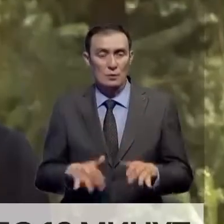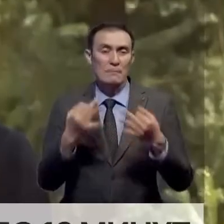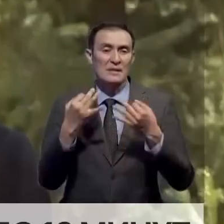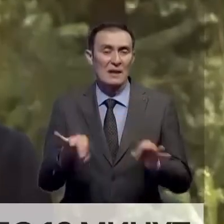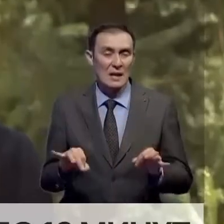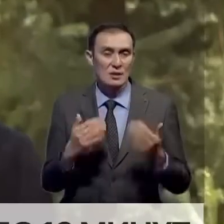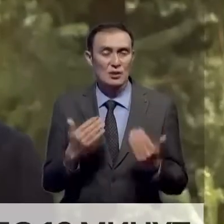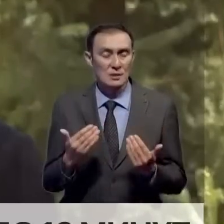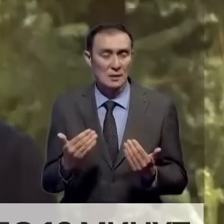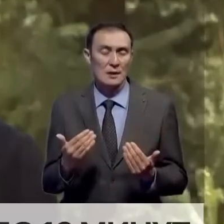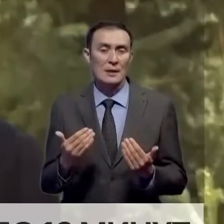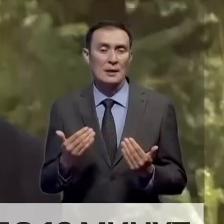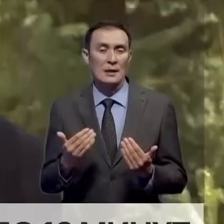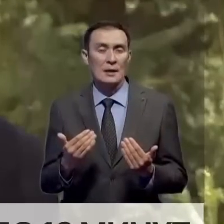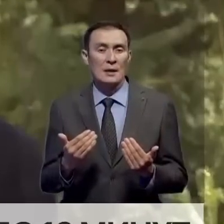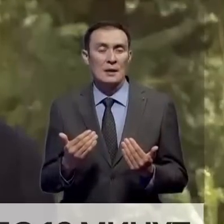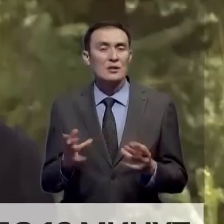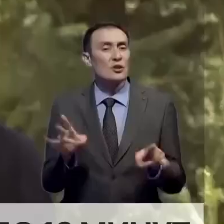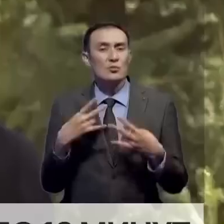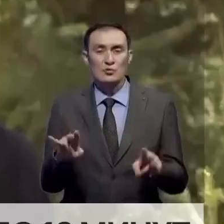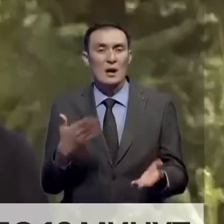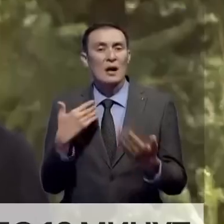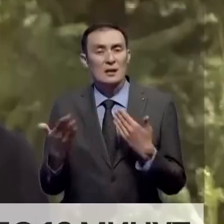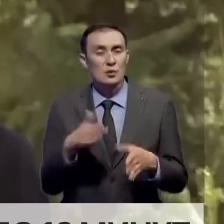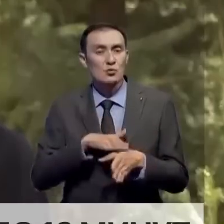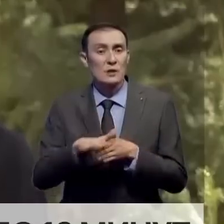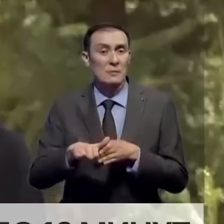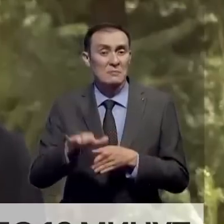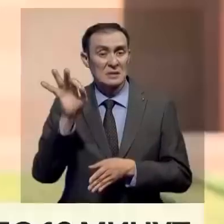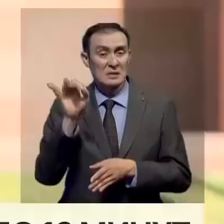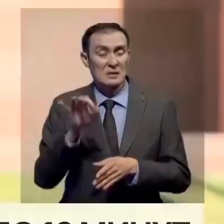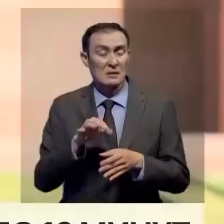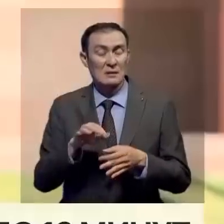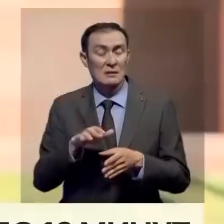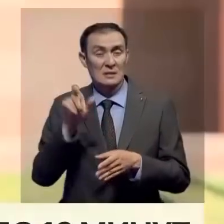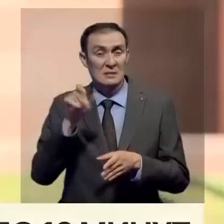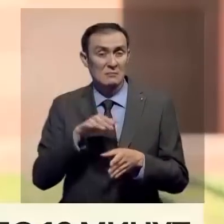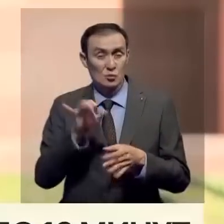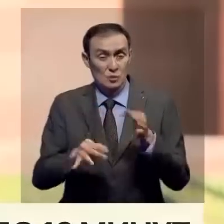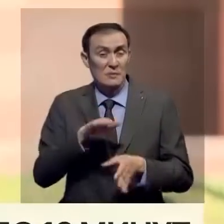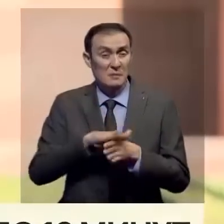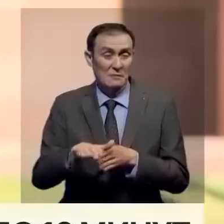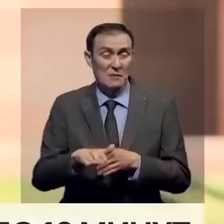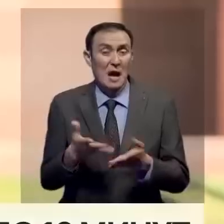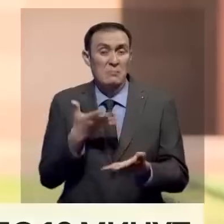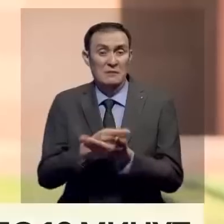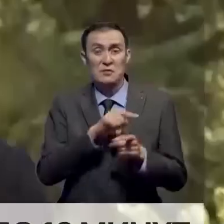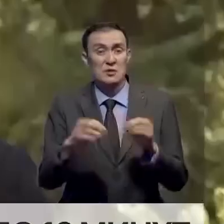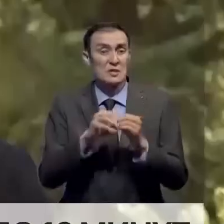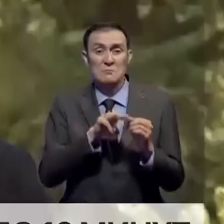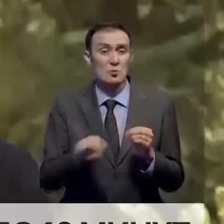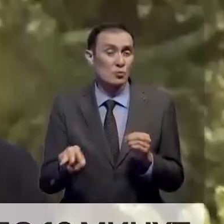позволяет не контактировать с судебным исполнителем, оплатить онлайн в течение буквально 10 минут.